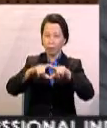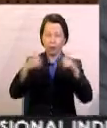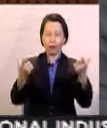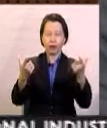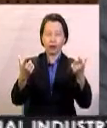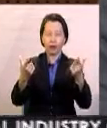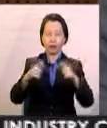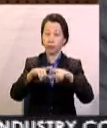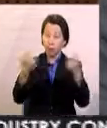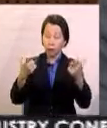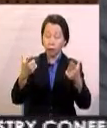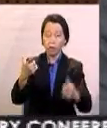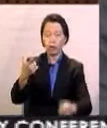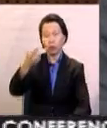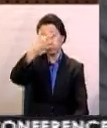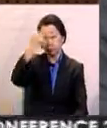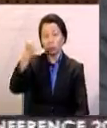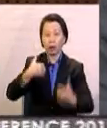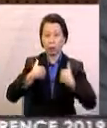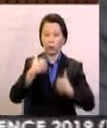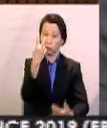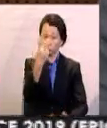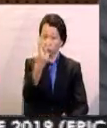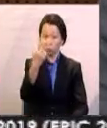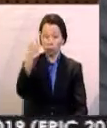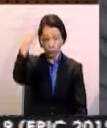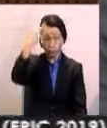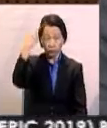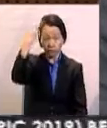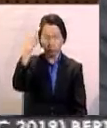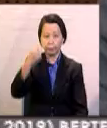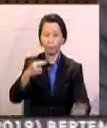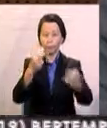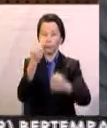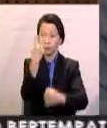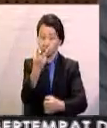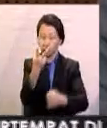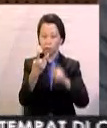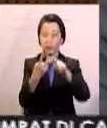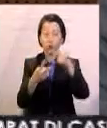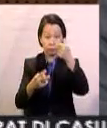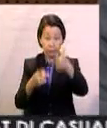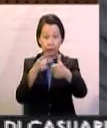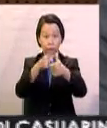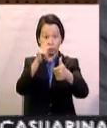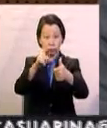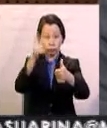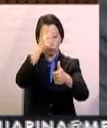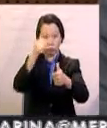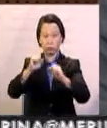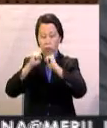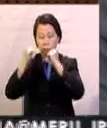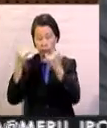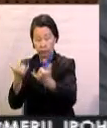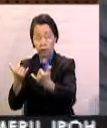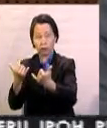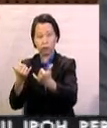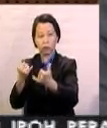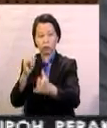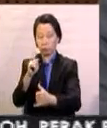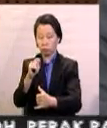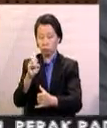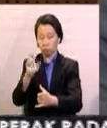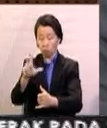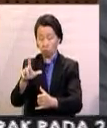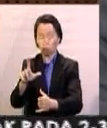berlainan. Berlainan kerana ada dua faktor utama. Satu ialah kerana ia dimiliki oleh sebuah syarikat konsesi.